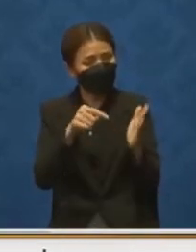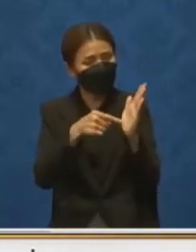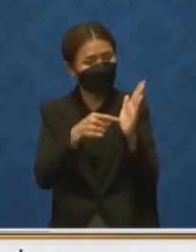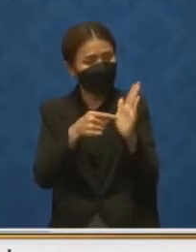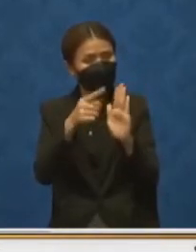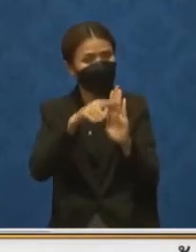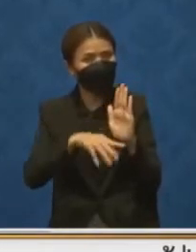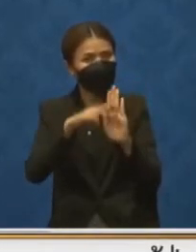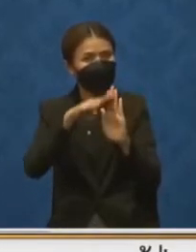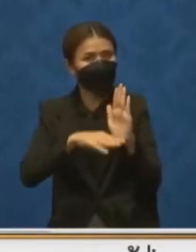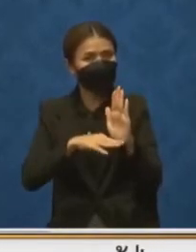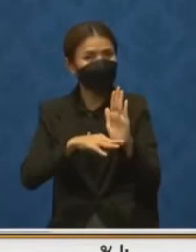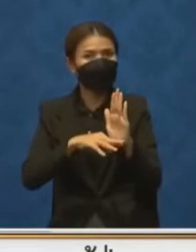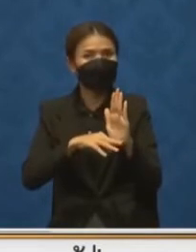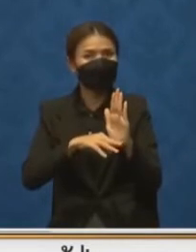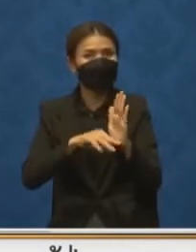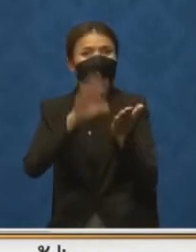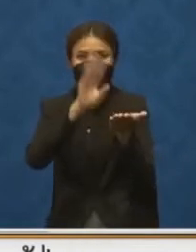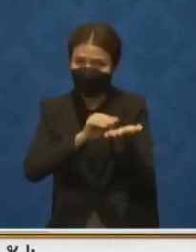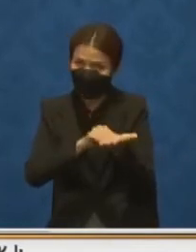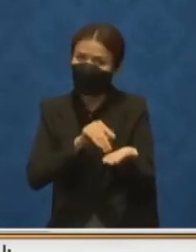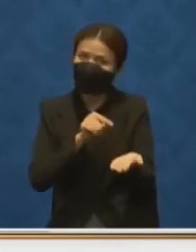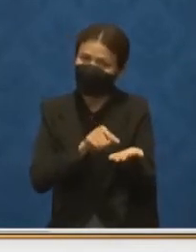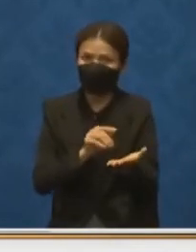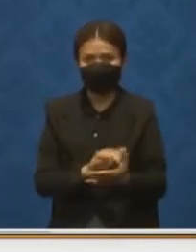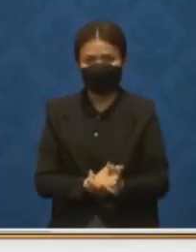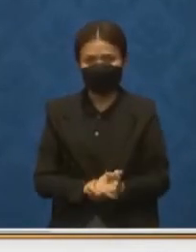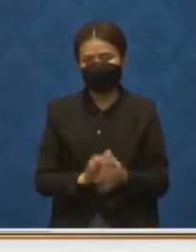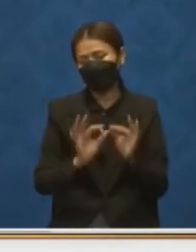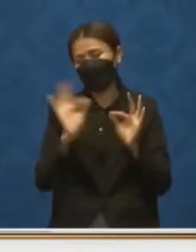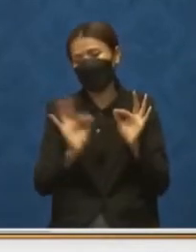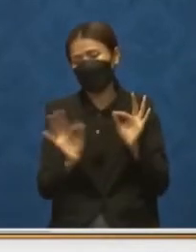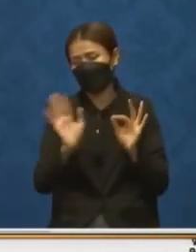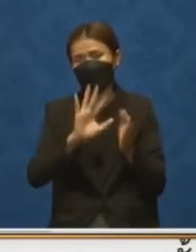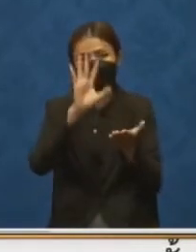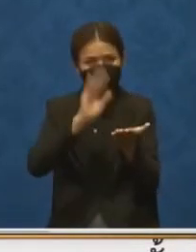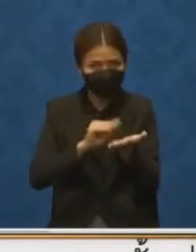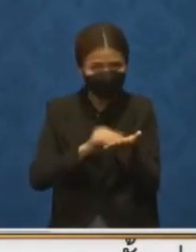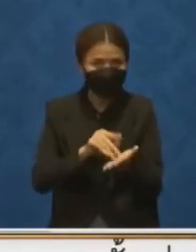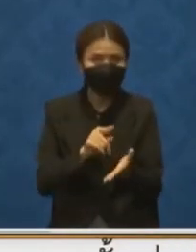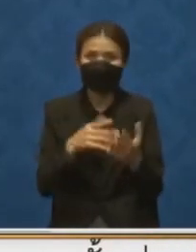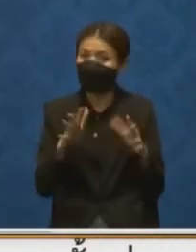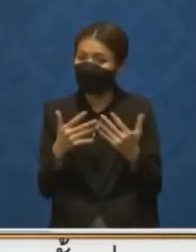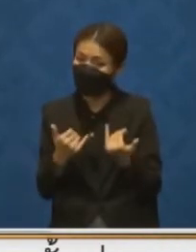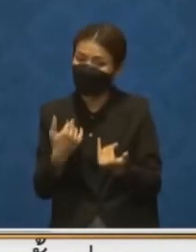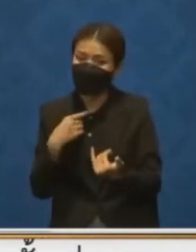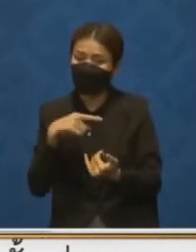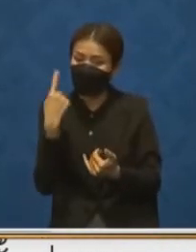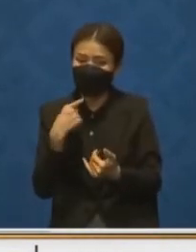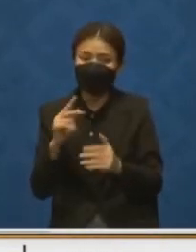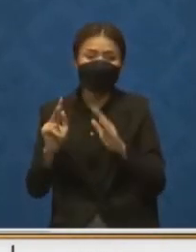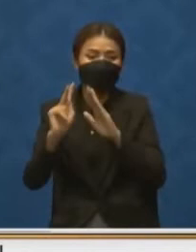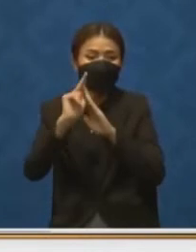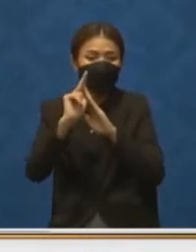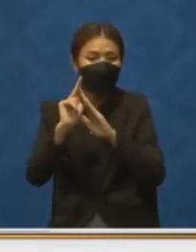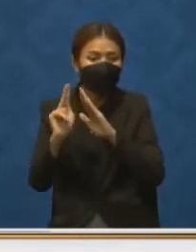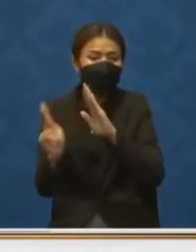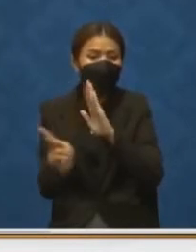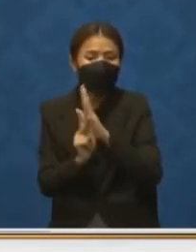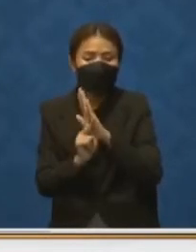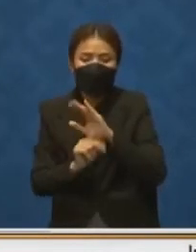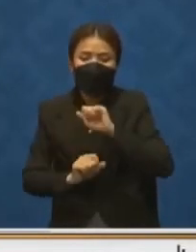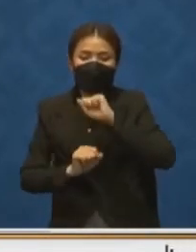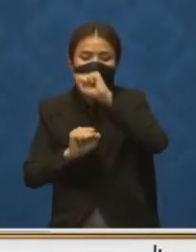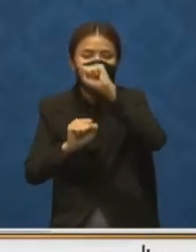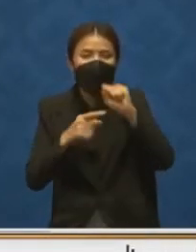ไม่ใช่ อันนั้คอข้อมูลที่ถามต่อไปอกว่า ใครกำหนดเป็ข้ถามทดมาก ศษ